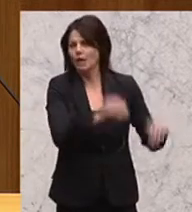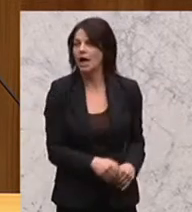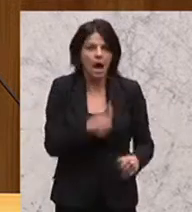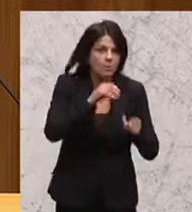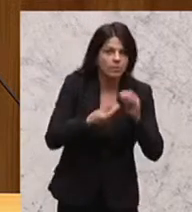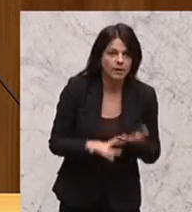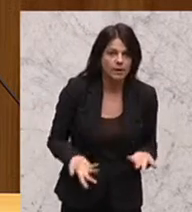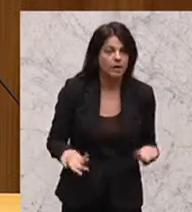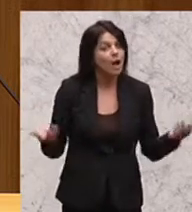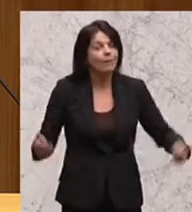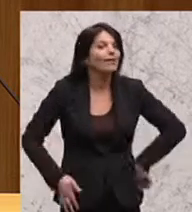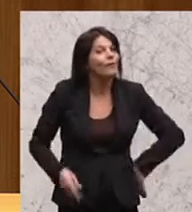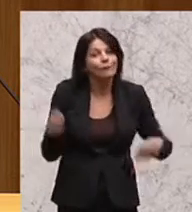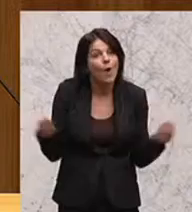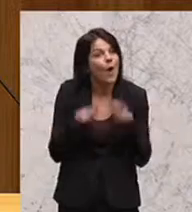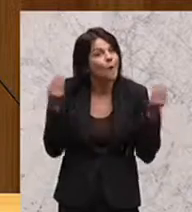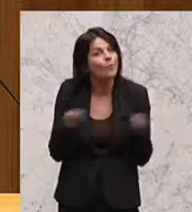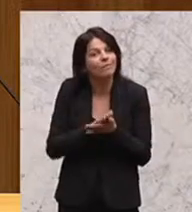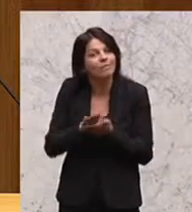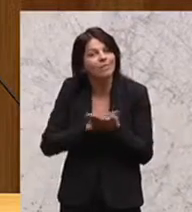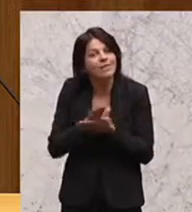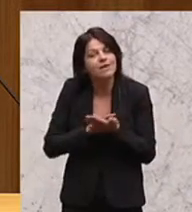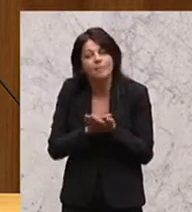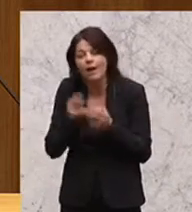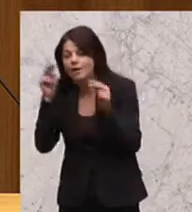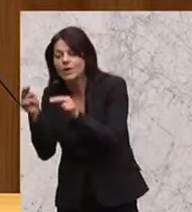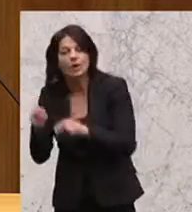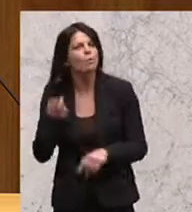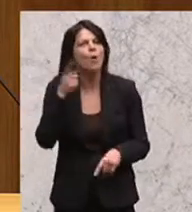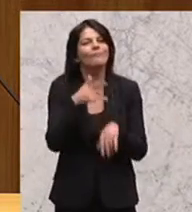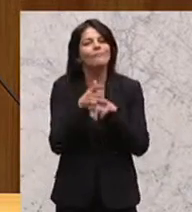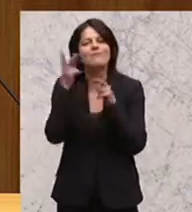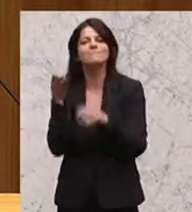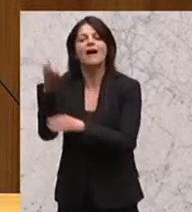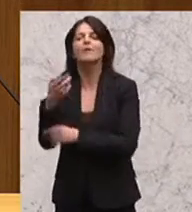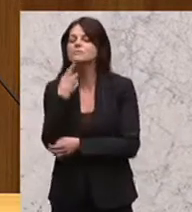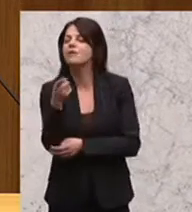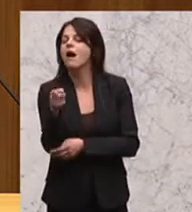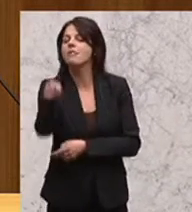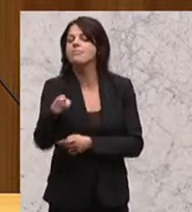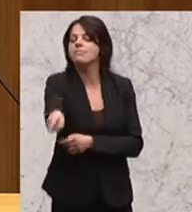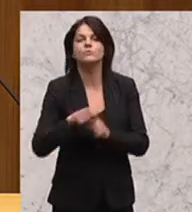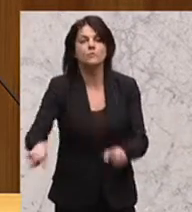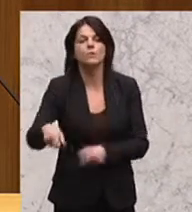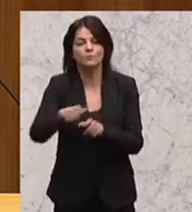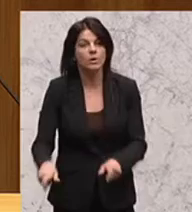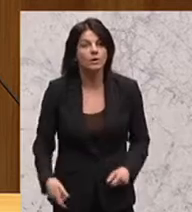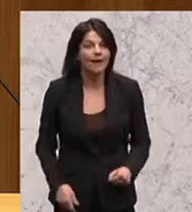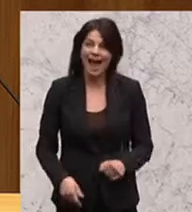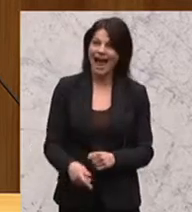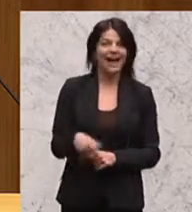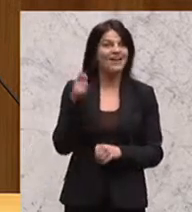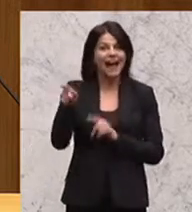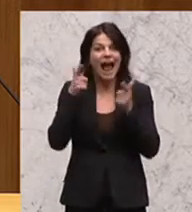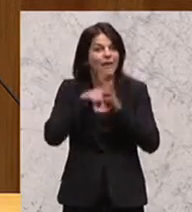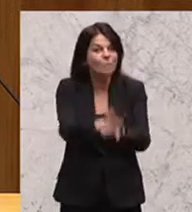Aber wissen Sie, warum das keiner macht? Wissen Sie, warum Sie zu den Wirten gehen? Warum Sie auf die Wirte hinhauen? Weil die haben keine